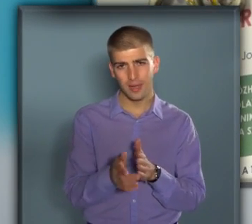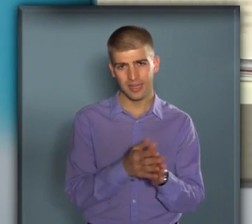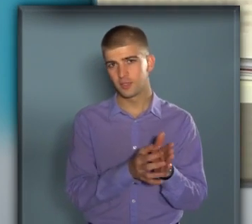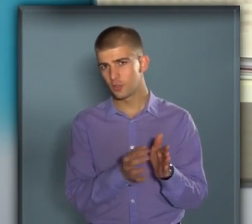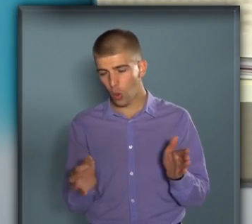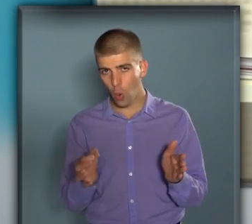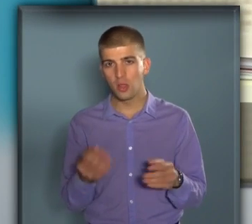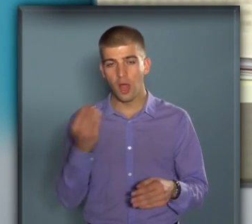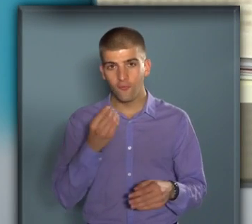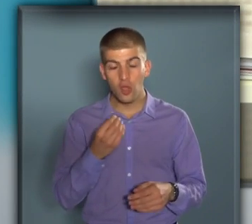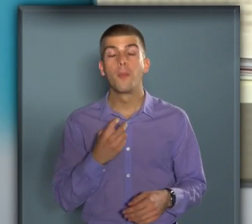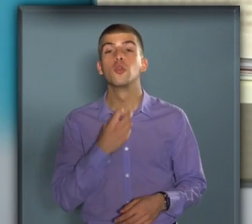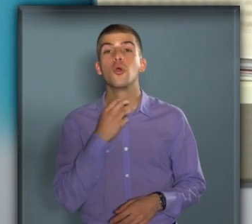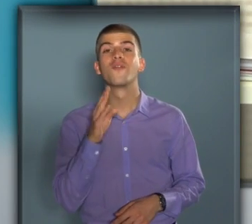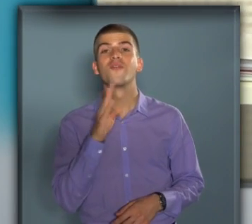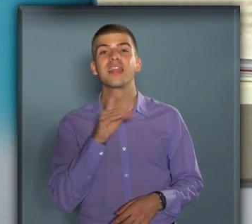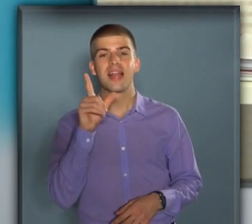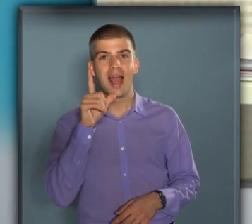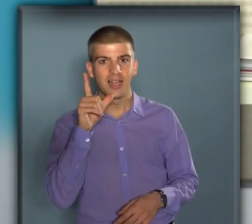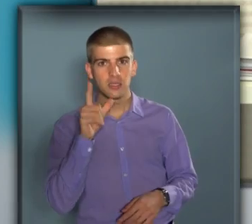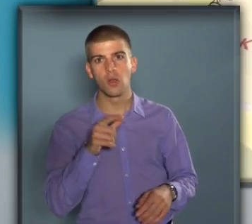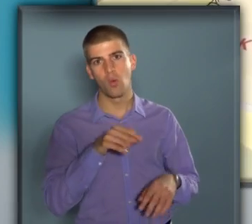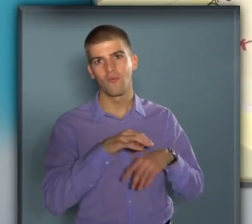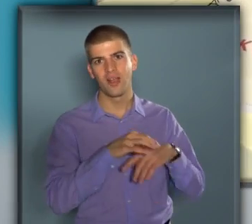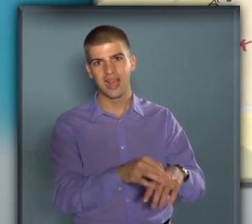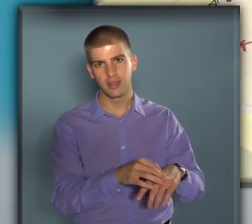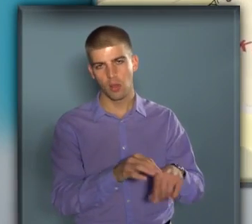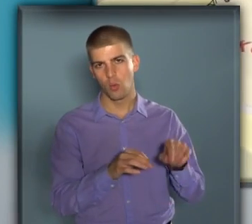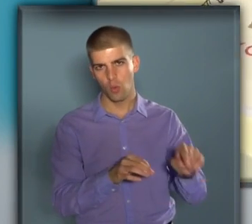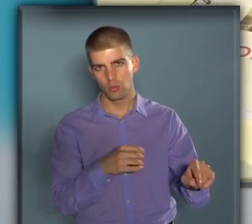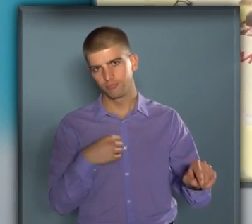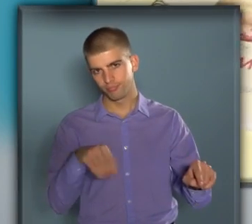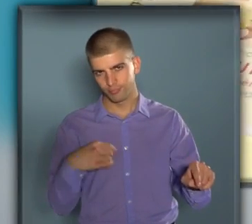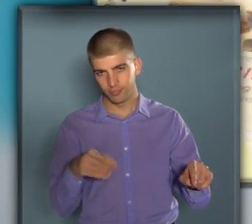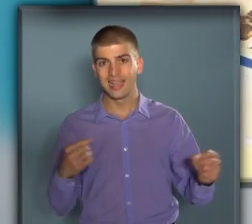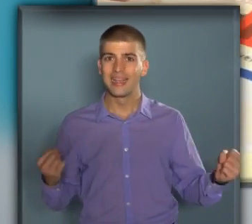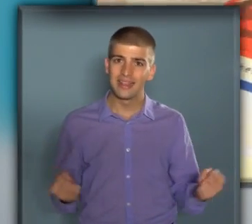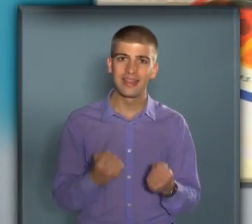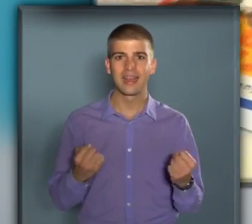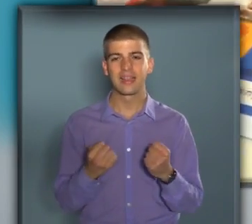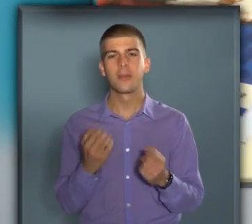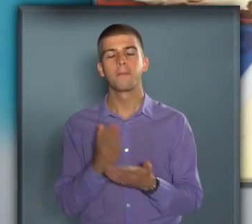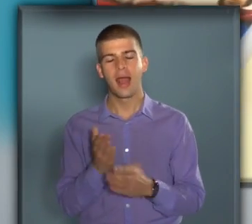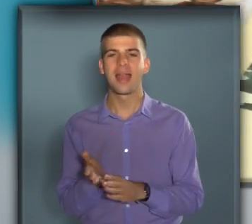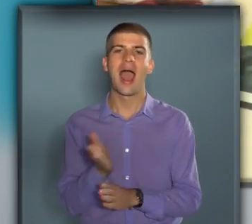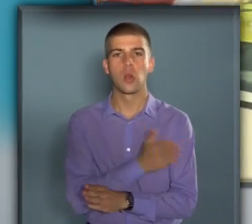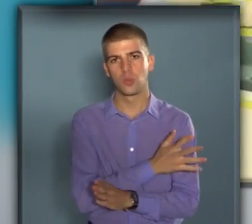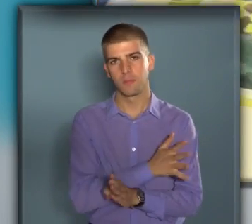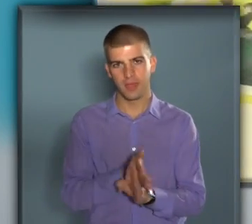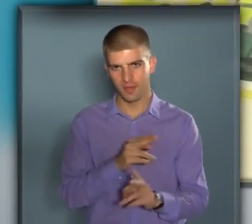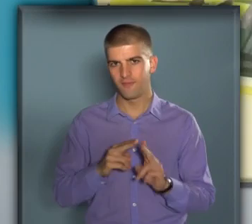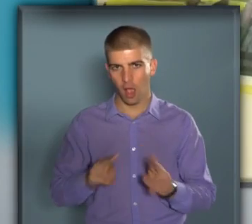kapcsolatban Győrfi László, a Kőrösi ügyvezetője elmondta, a tréningnek vannak kőbányai előzményei, most pedig